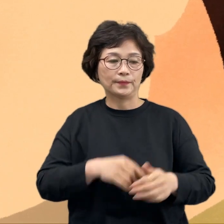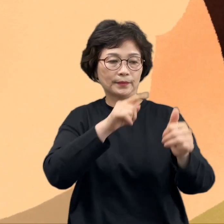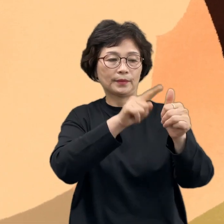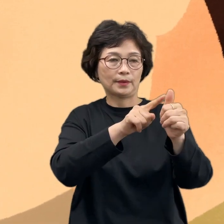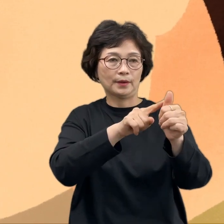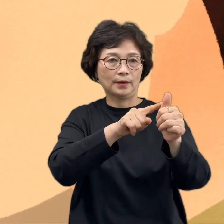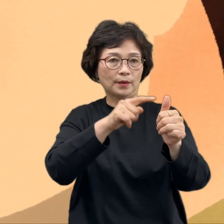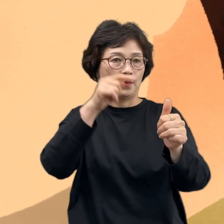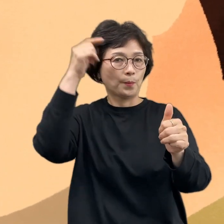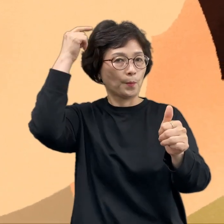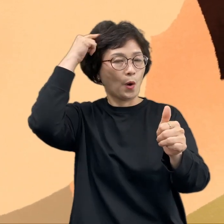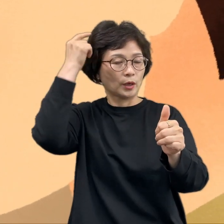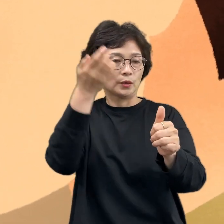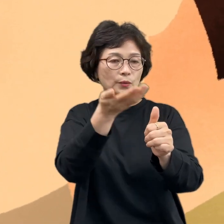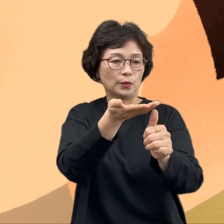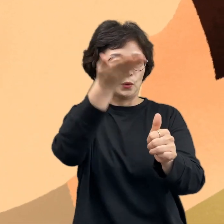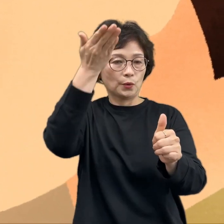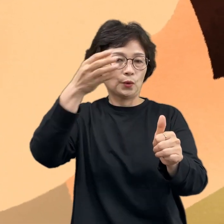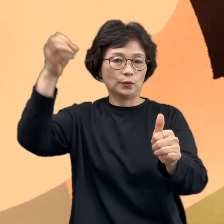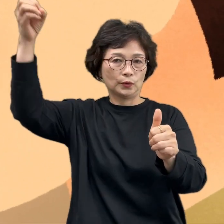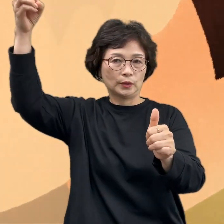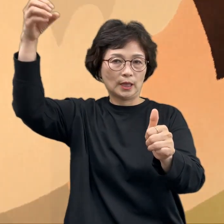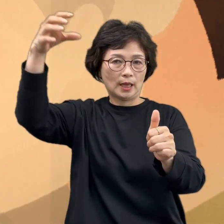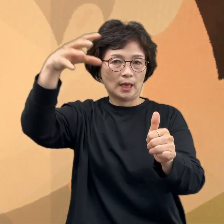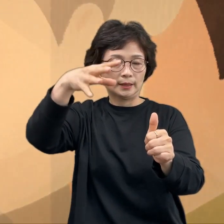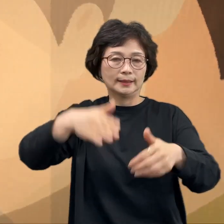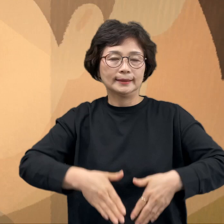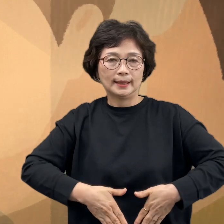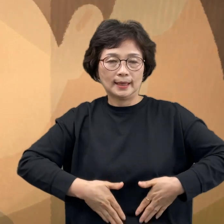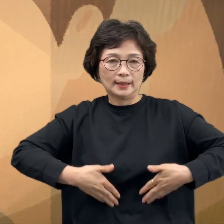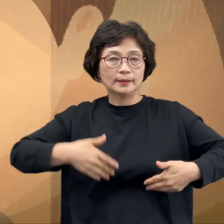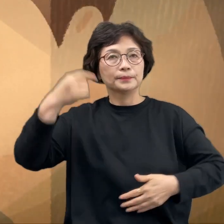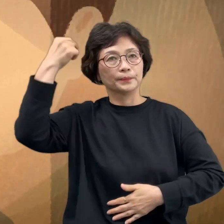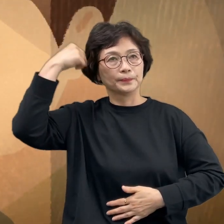그는 머리 위로 쏟아지는 따뜻한 빛을 느낍니다.